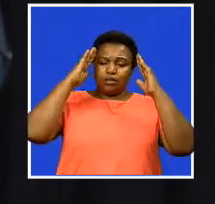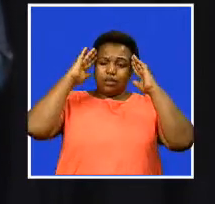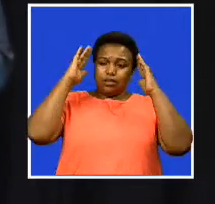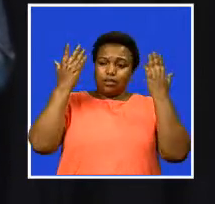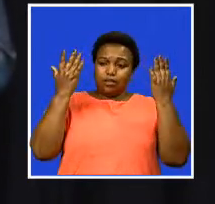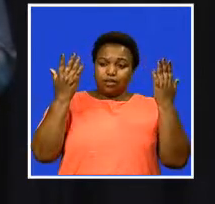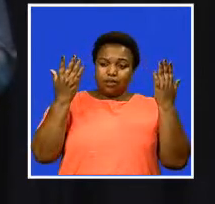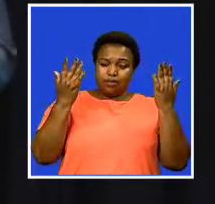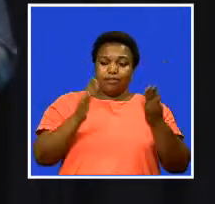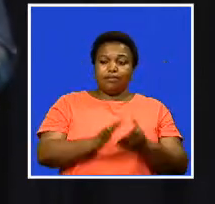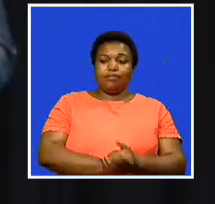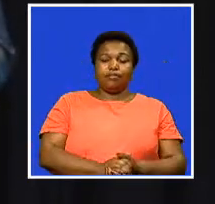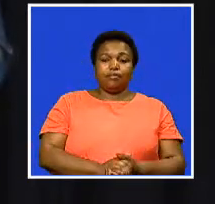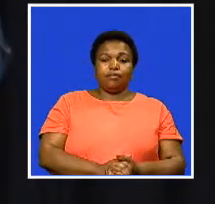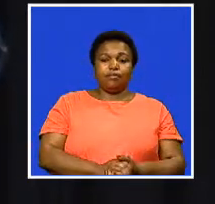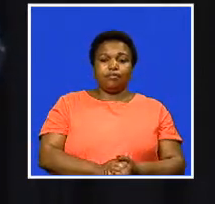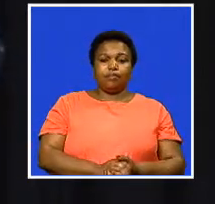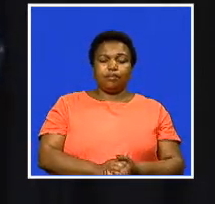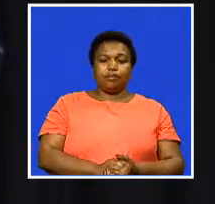lonjani. Le ndlela ke